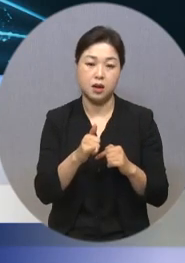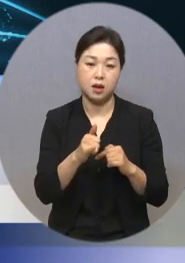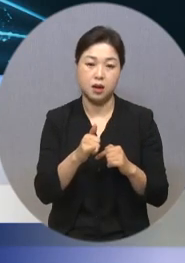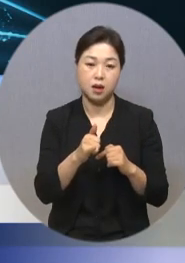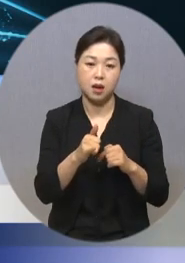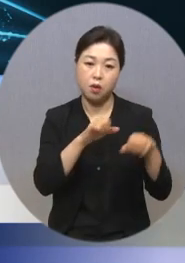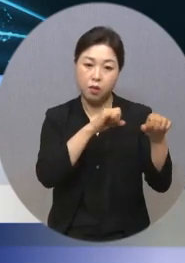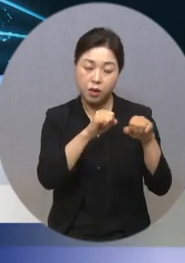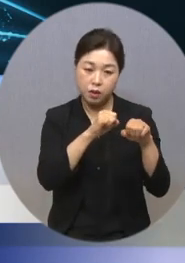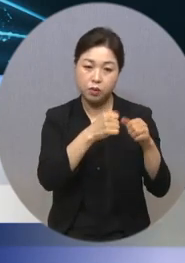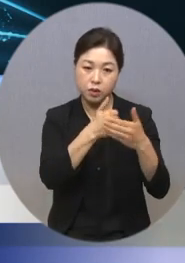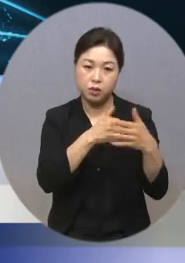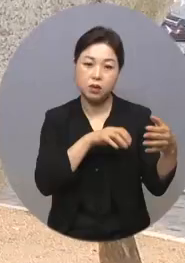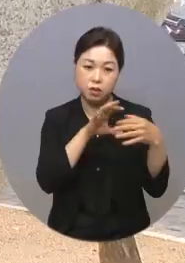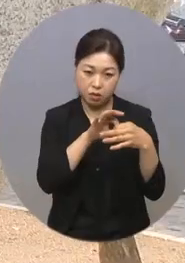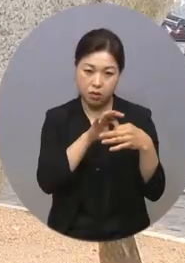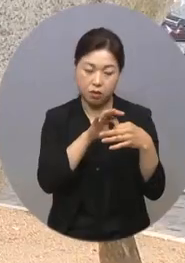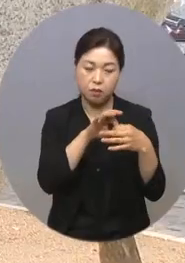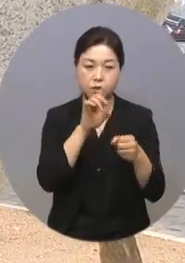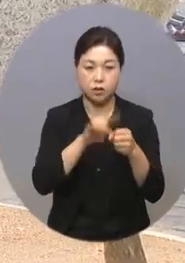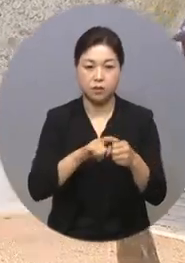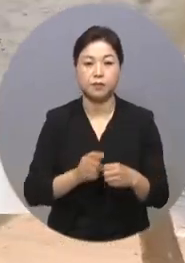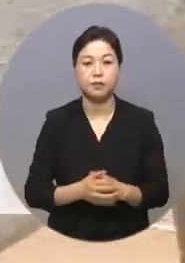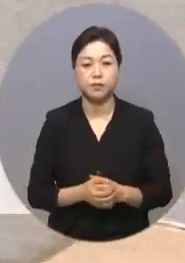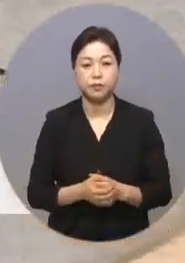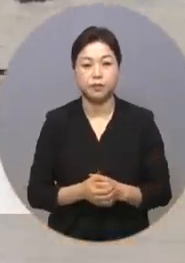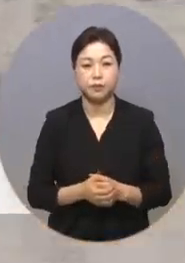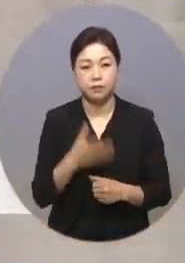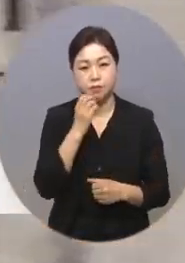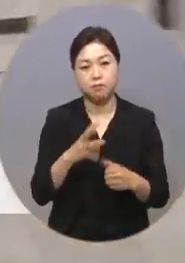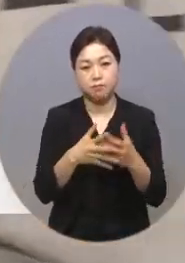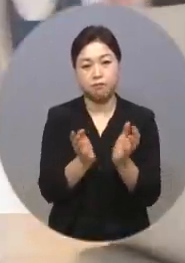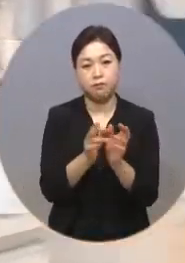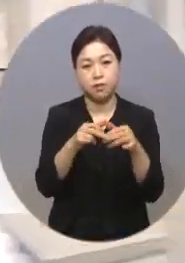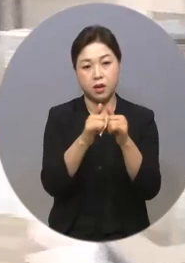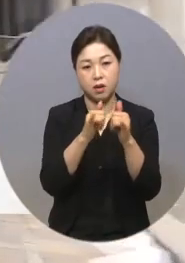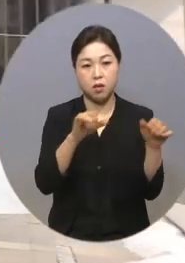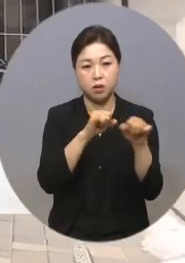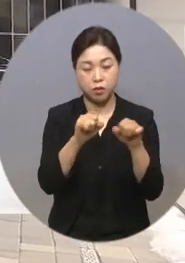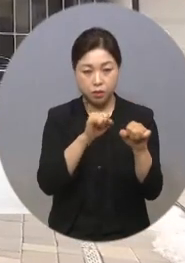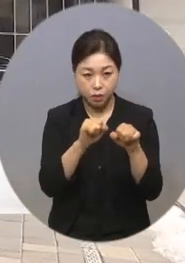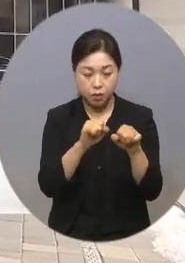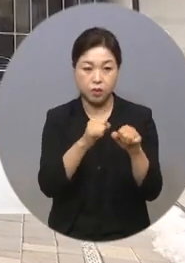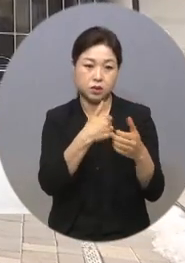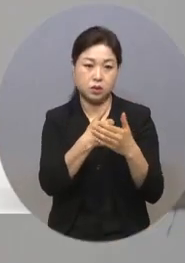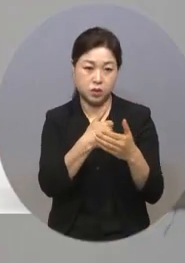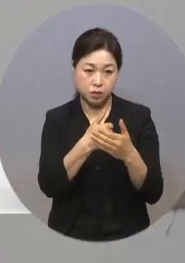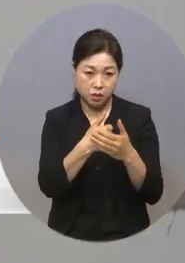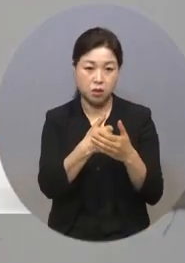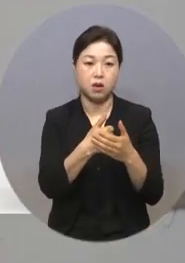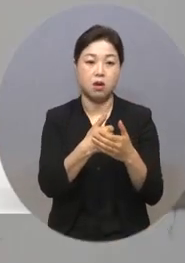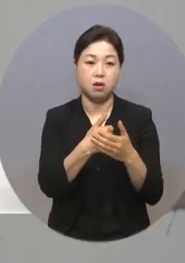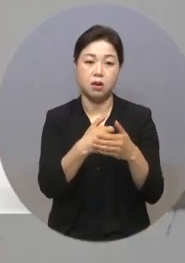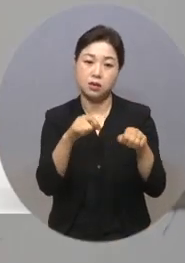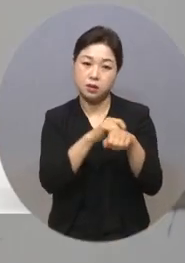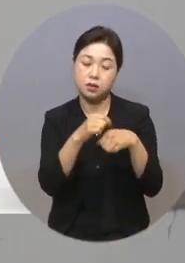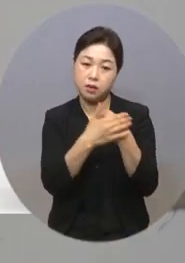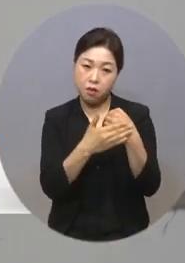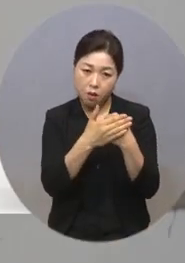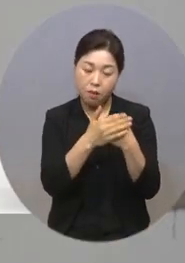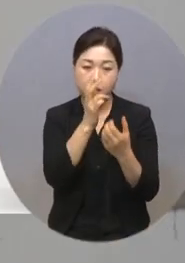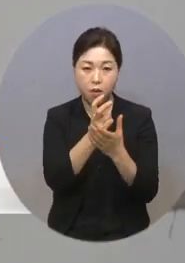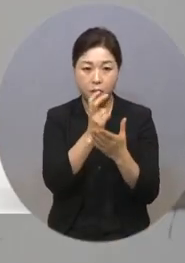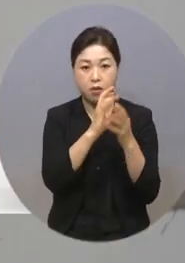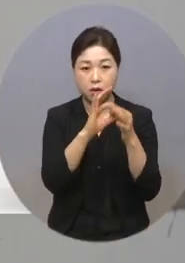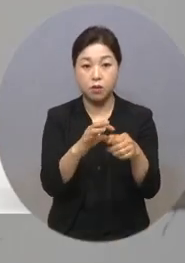결정입니다 북은 복지부는 장애인활동지원 삼정 특례 제도를 계속 유지한다 고 지나니